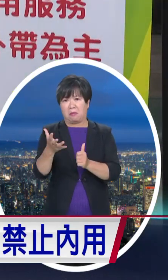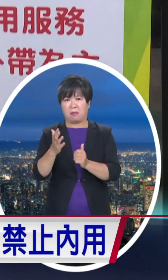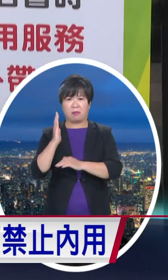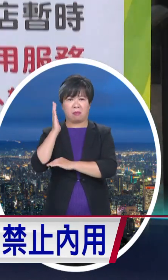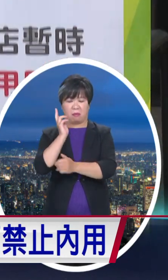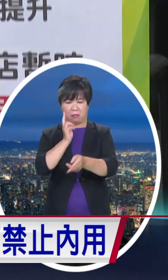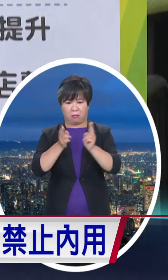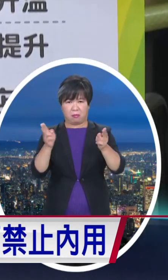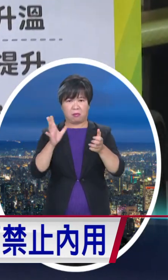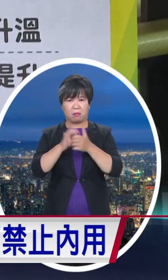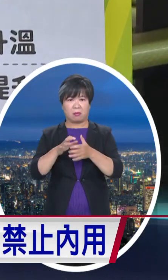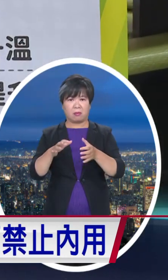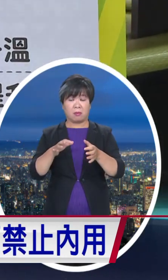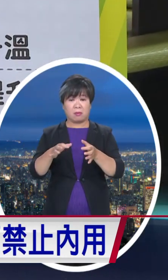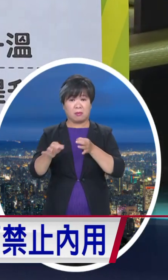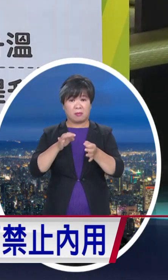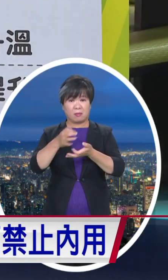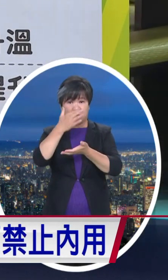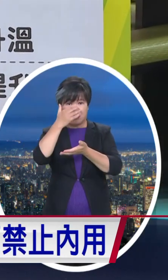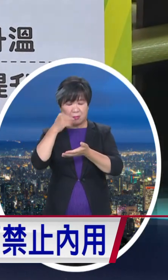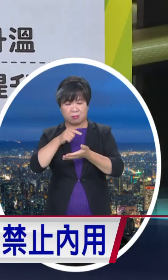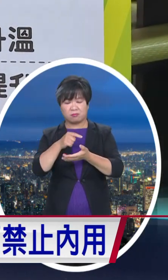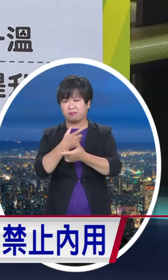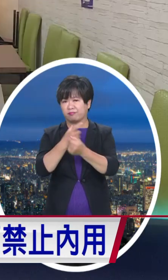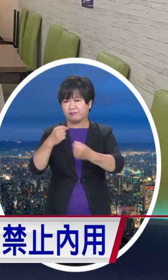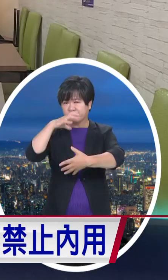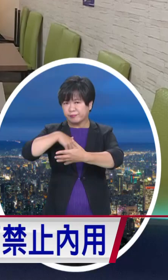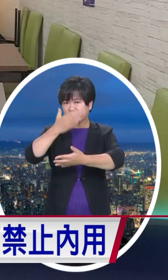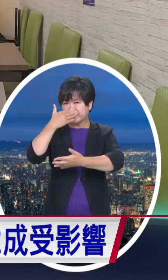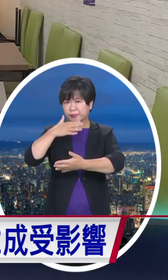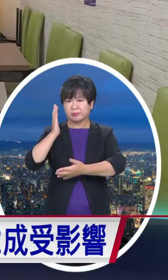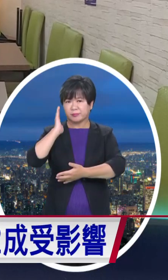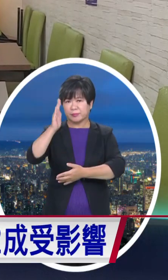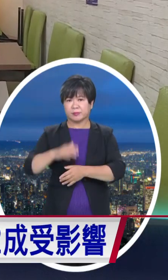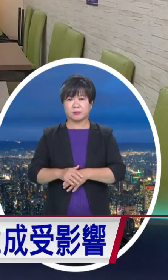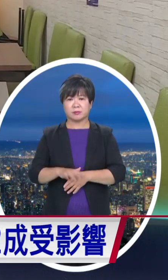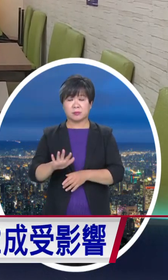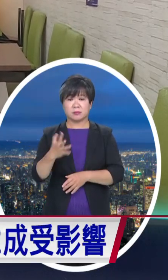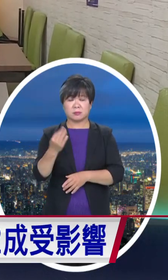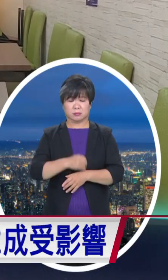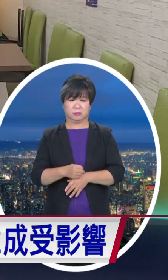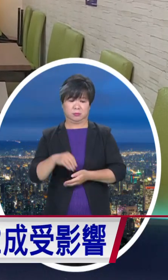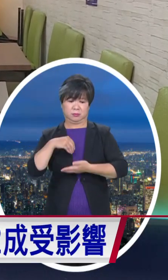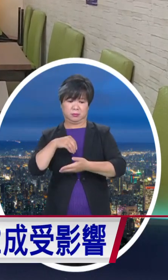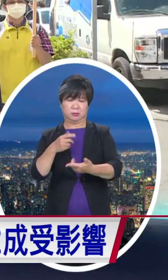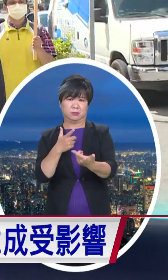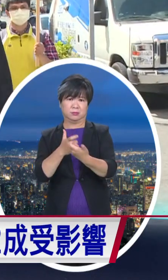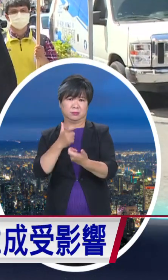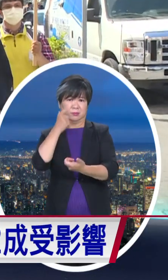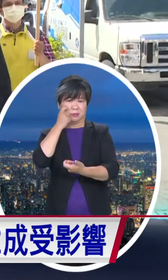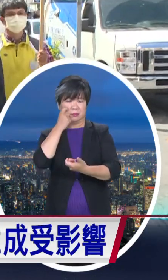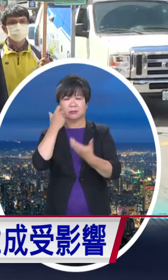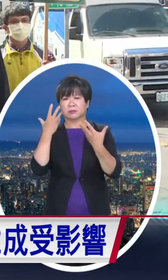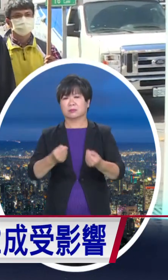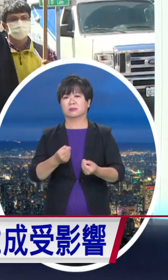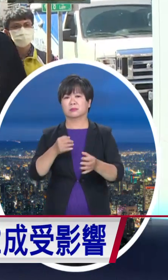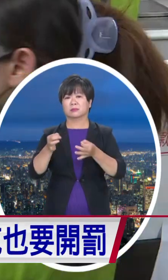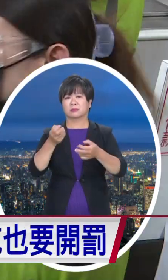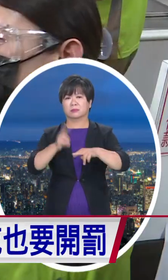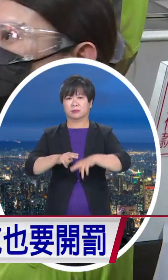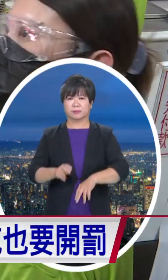府下令从今天开始，餐饮店全面禁止内用。目前已经有部分无法配合的店家直接宣布停